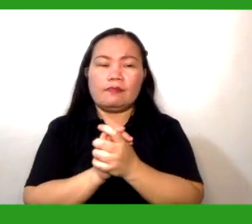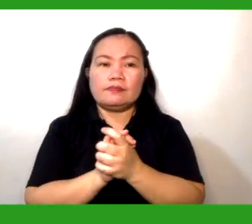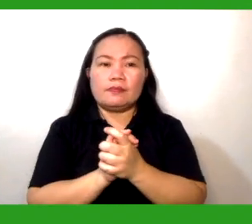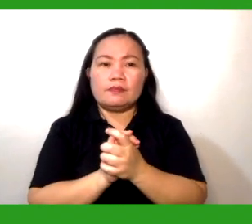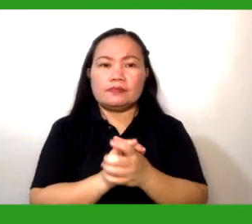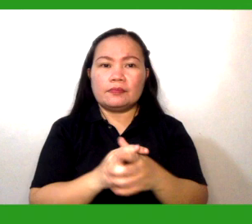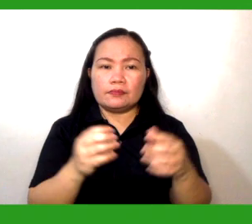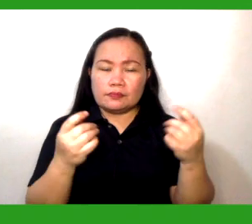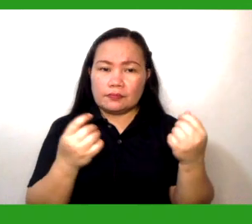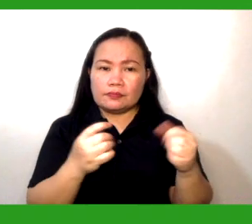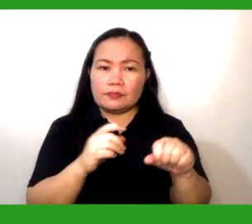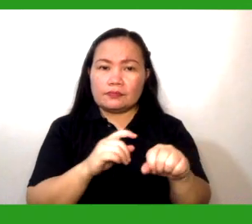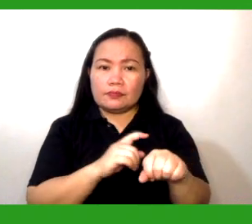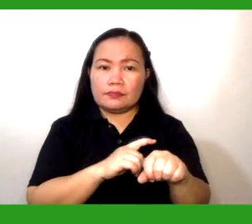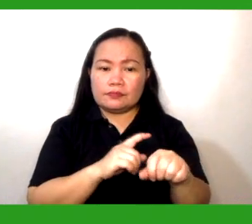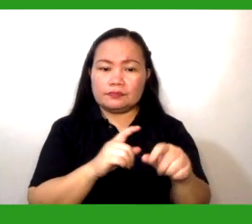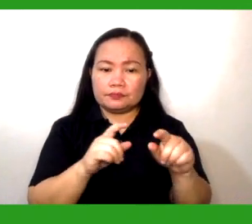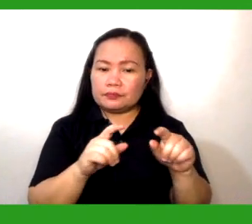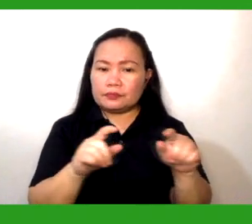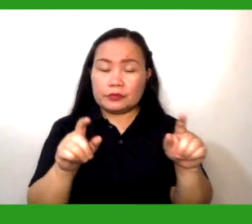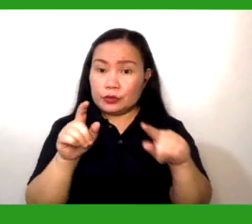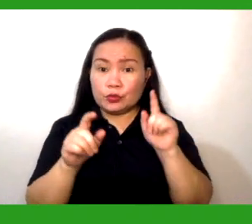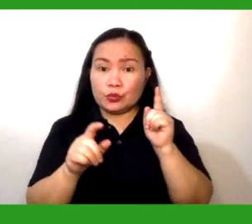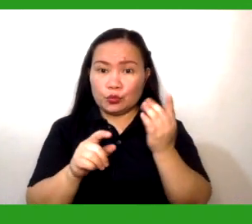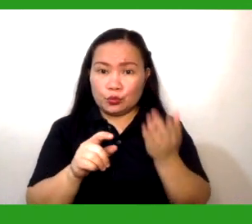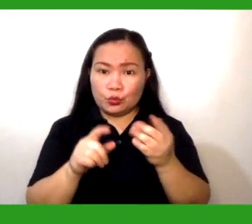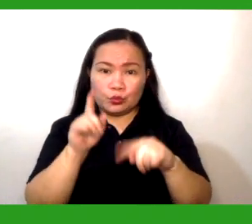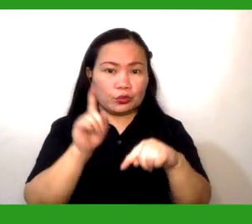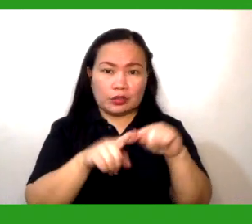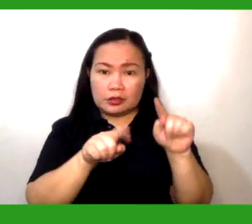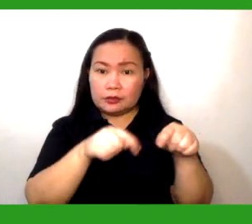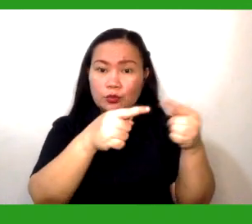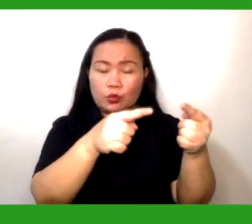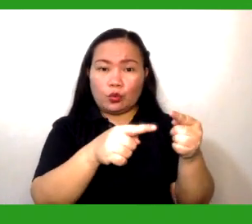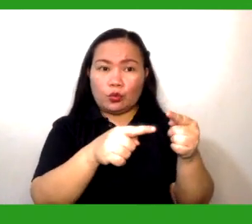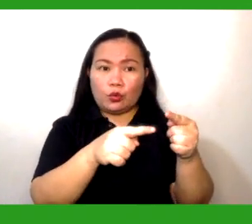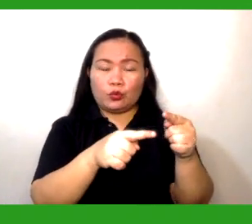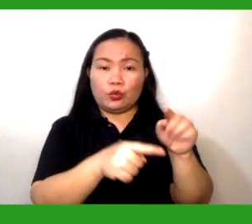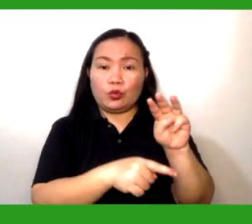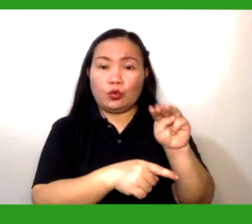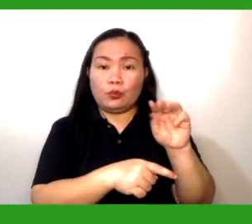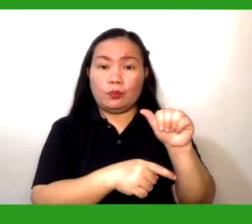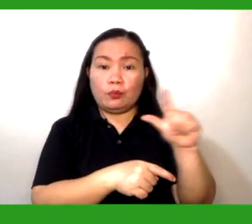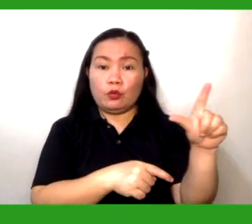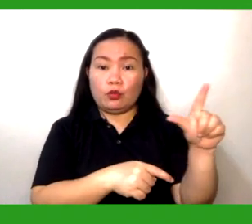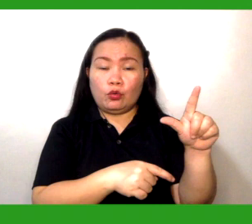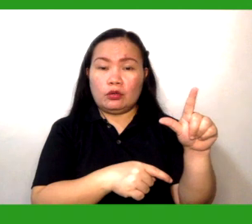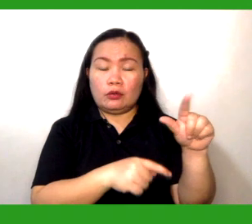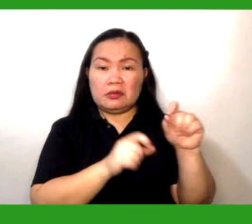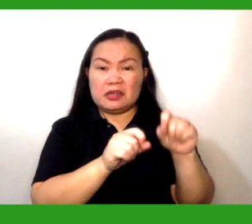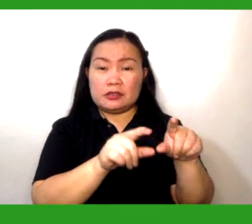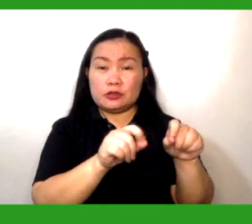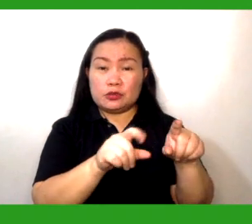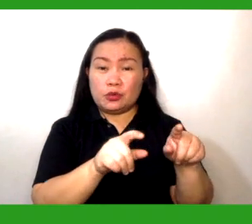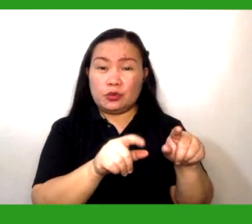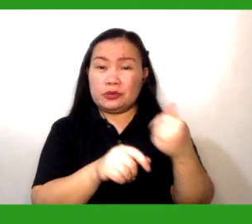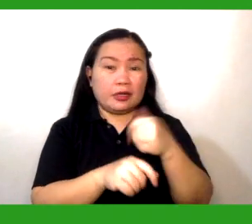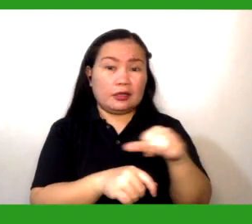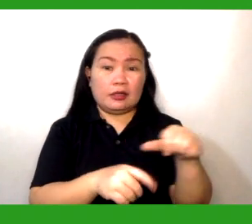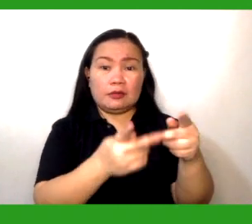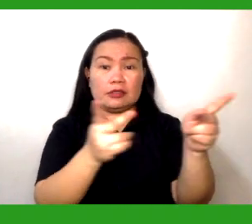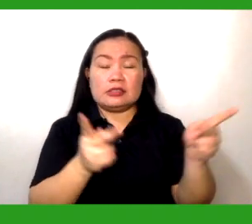nito ngayon. Hindi ka makakapasok sa mga malls, sa kung saan-saan, kapag